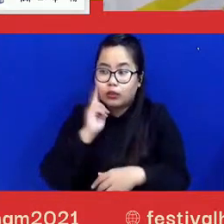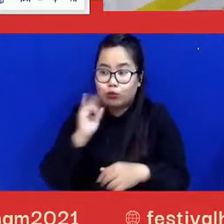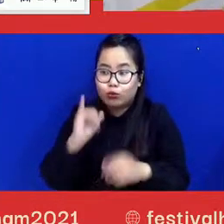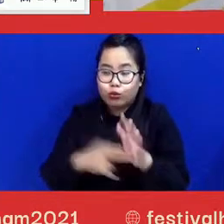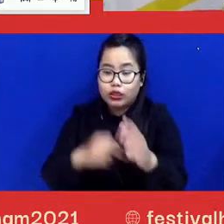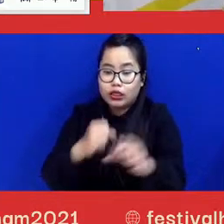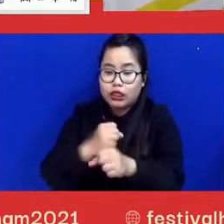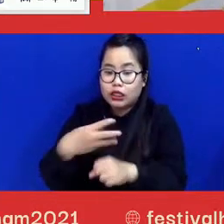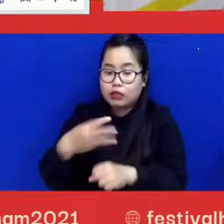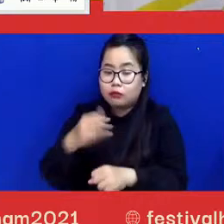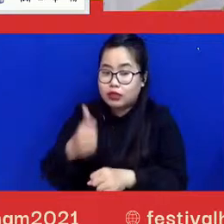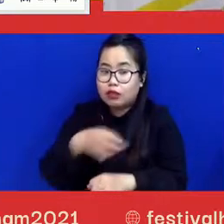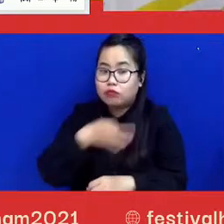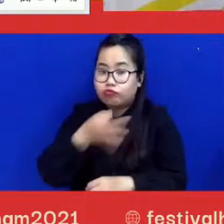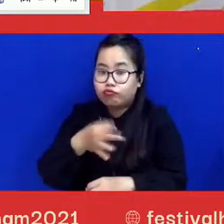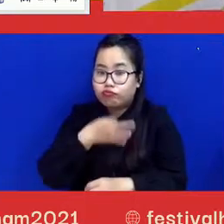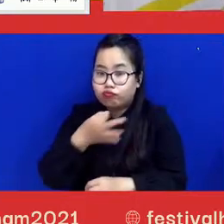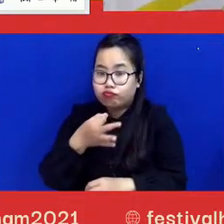kah?